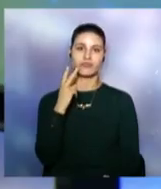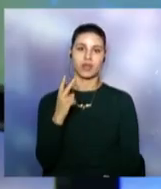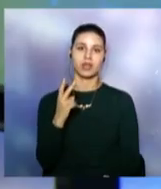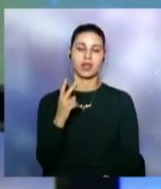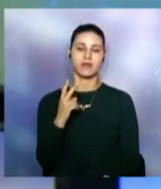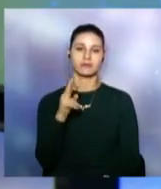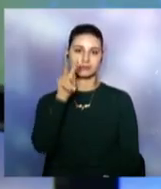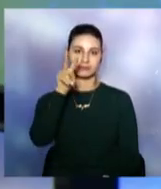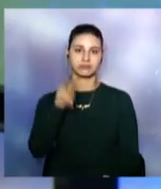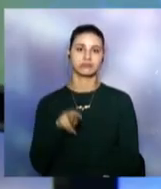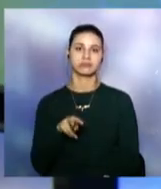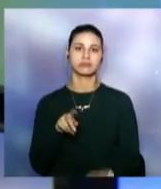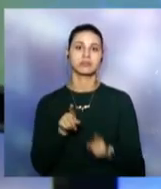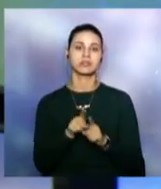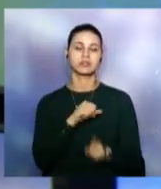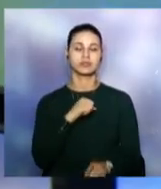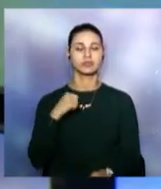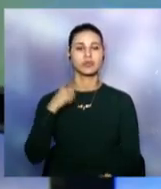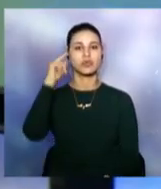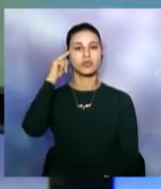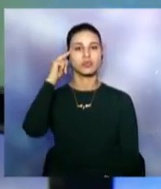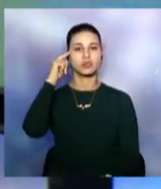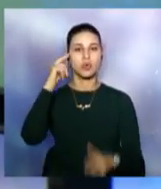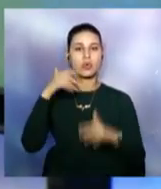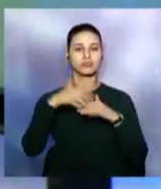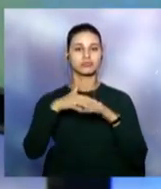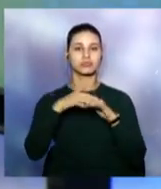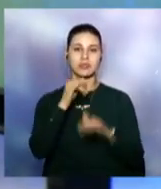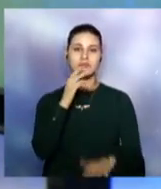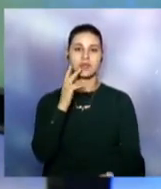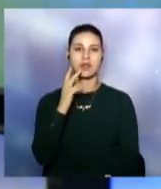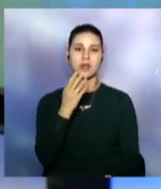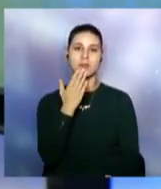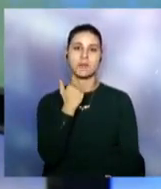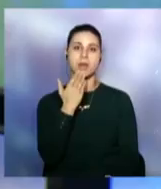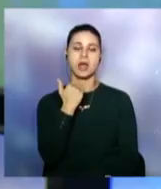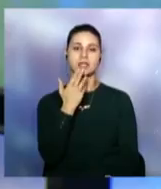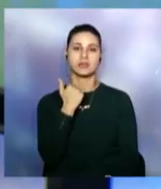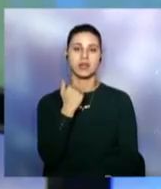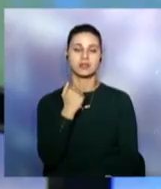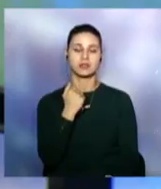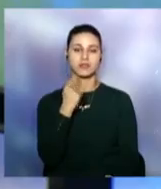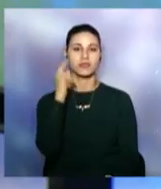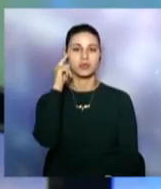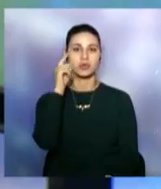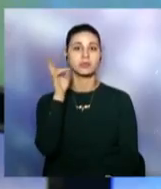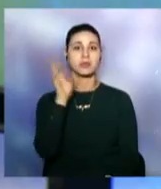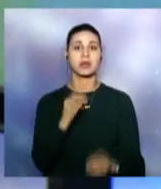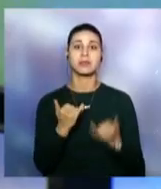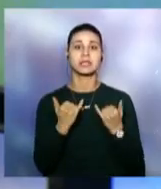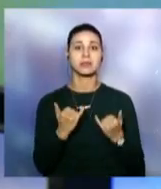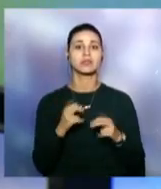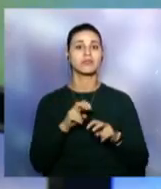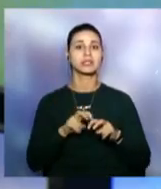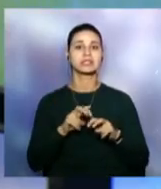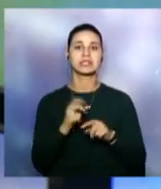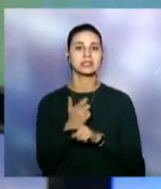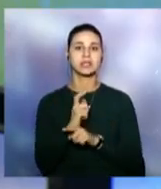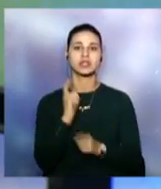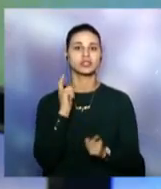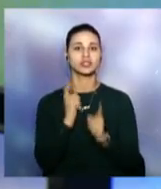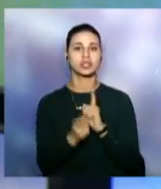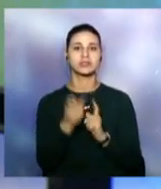ხედავთ და აღქმისათვის, გაანალიზებისათვის ერთი შეხედვით მარტივად გვეჩვენება. მაგრამ თანამედროვე მედიცინამ ძალიან